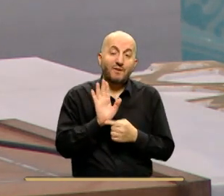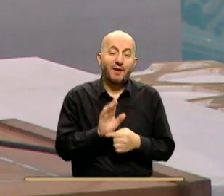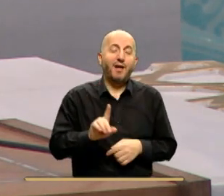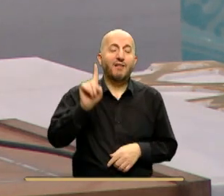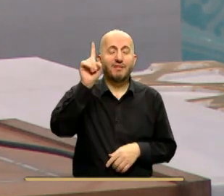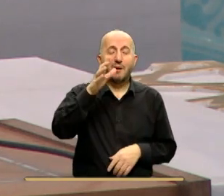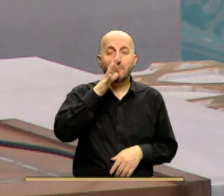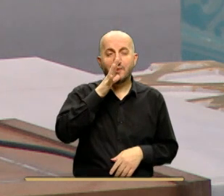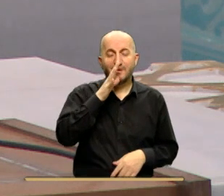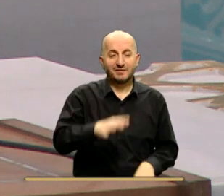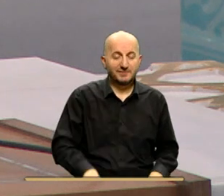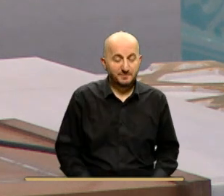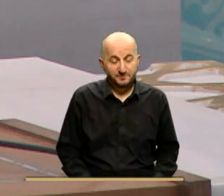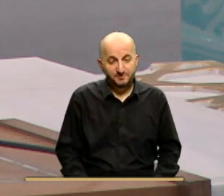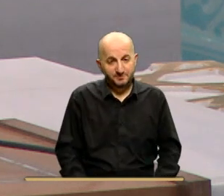elbette Allah bilir.